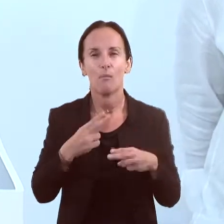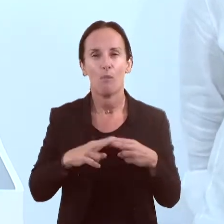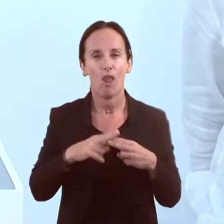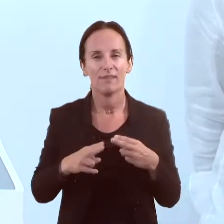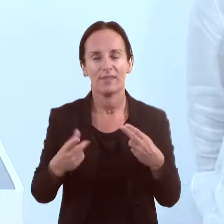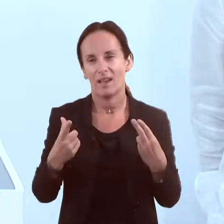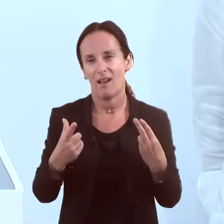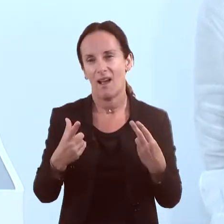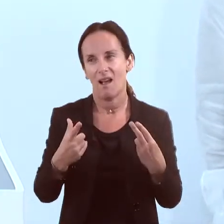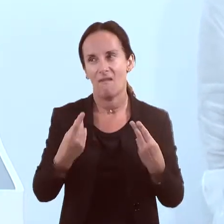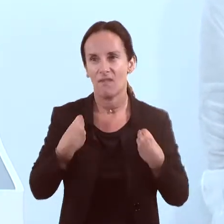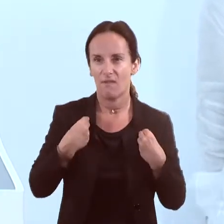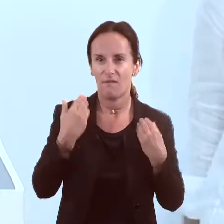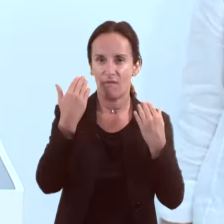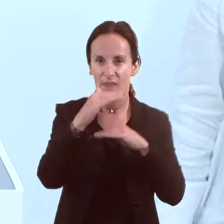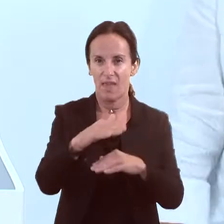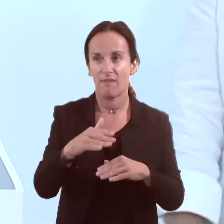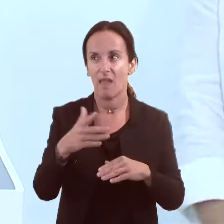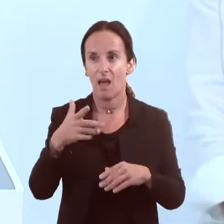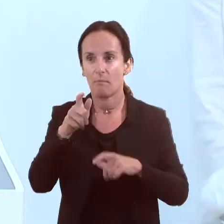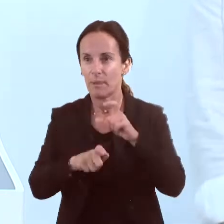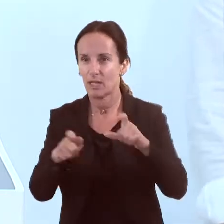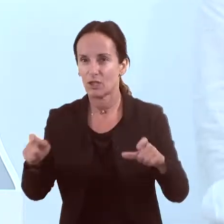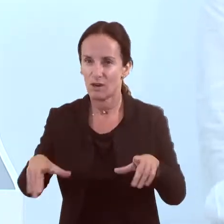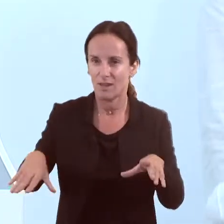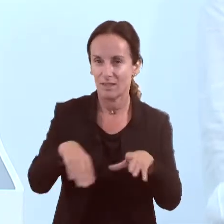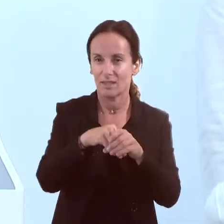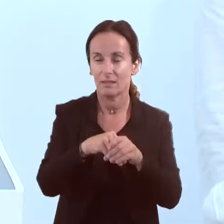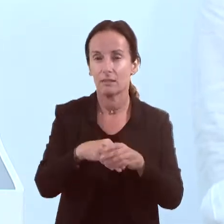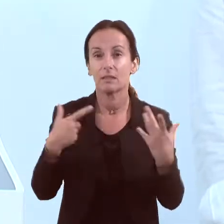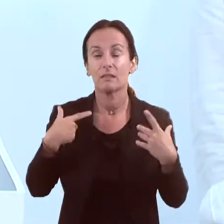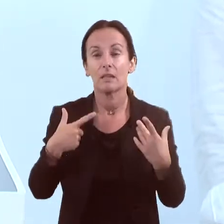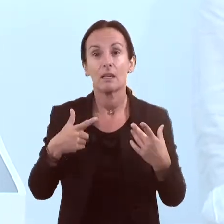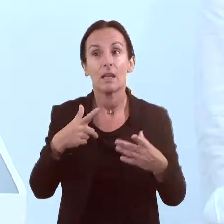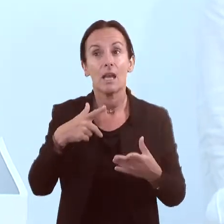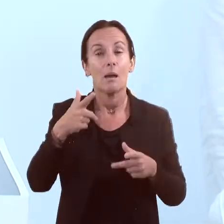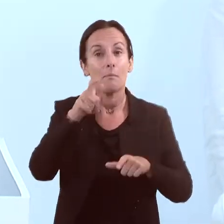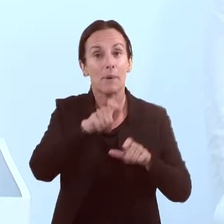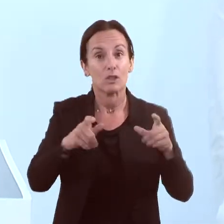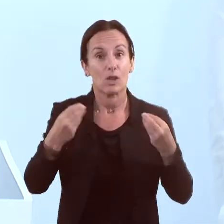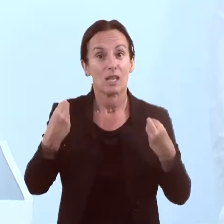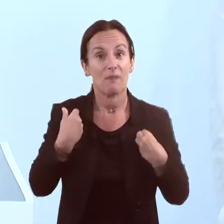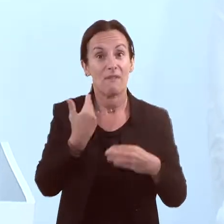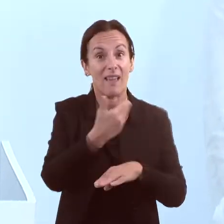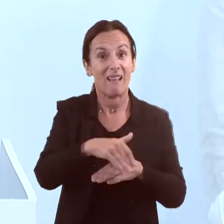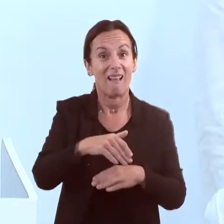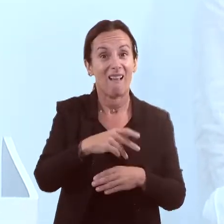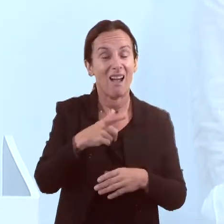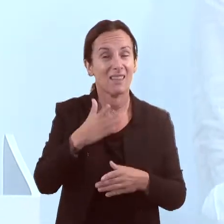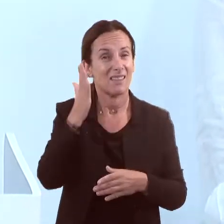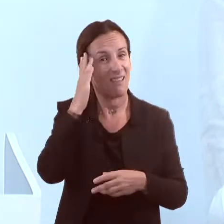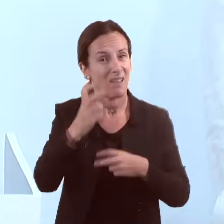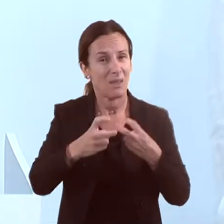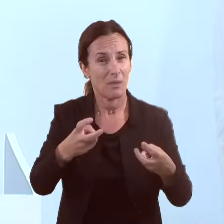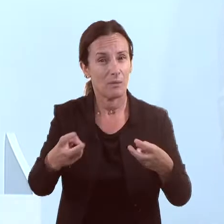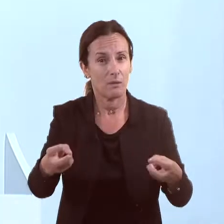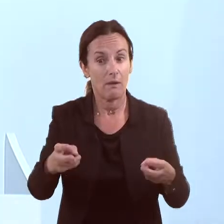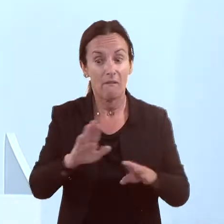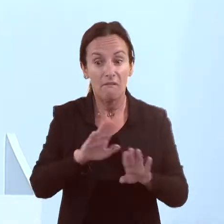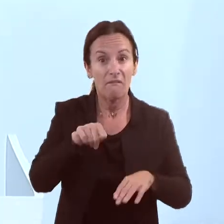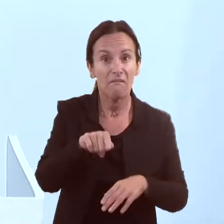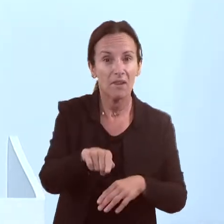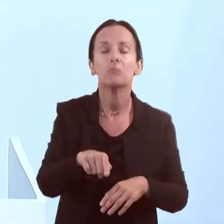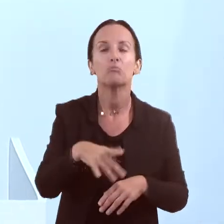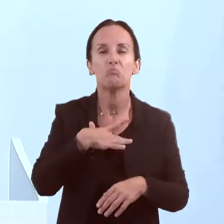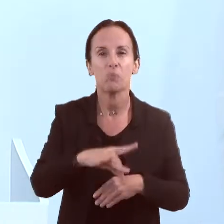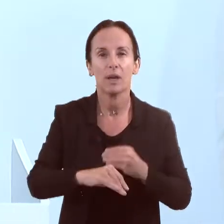inclusives. Acabar amb el sensellarisme és possible, com també és una decisió política la perspectiva de drets a